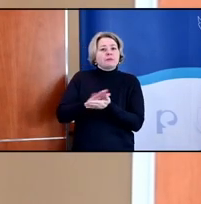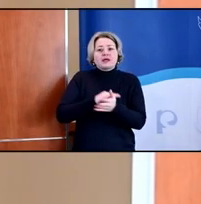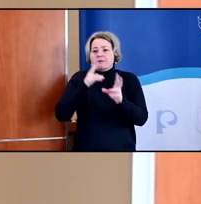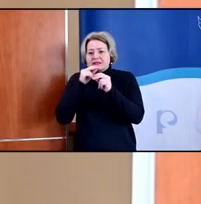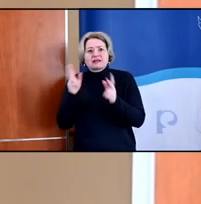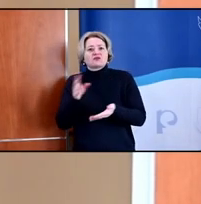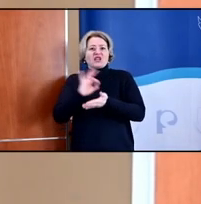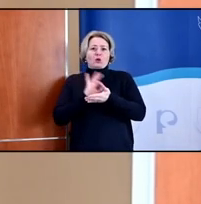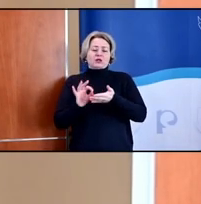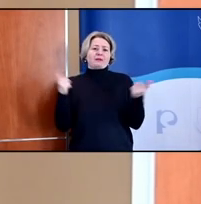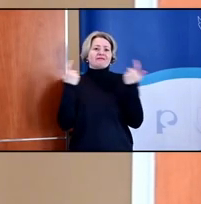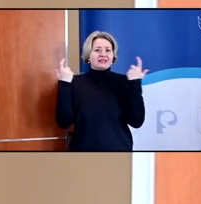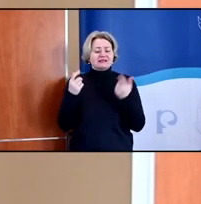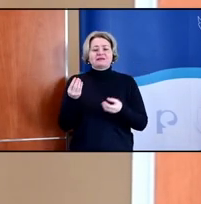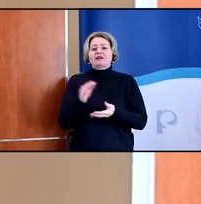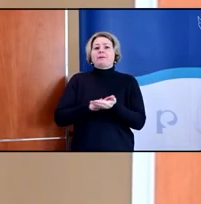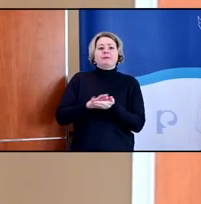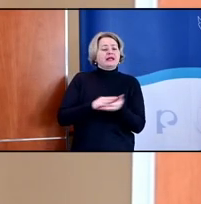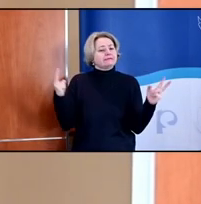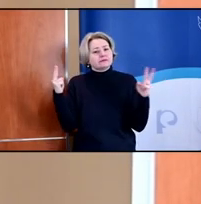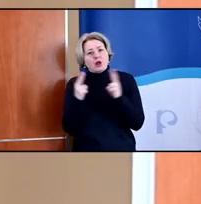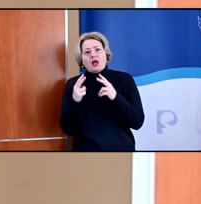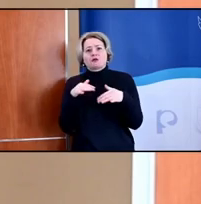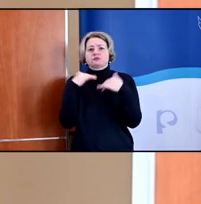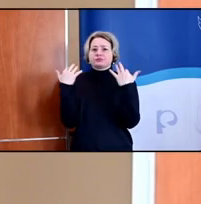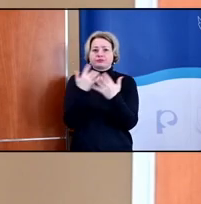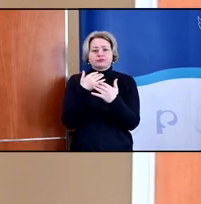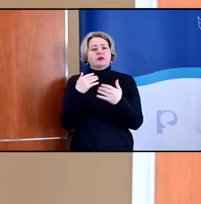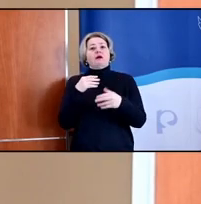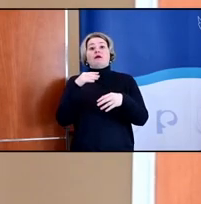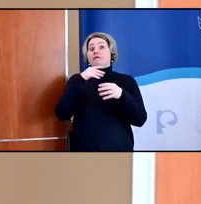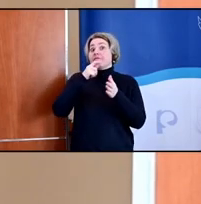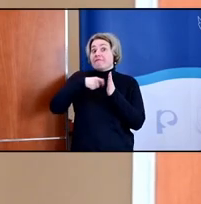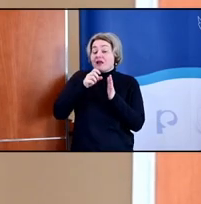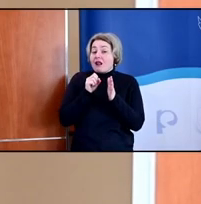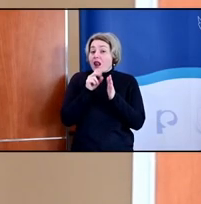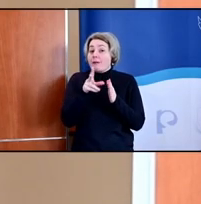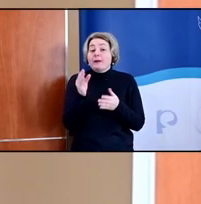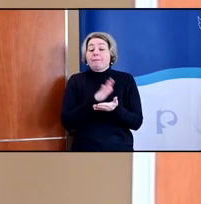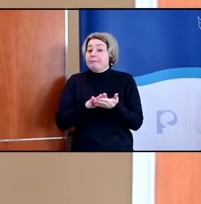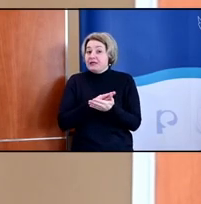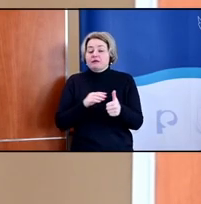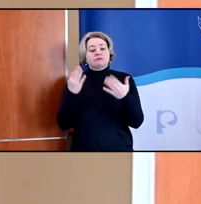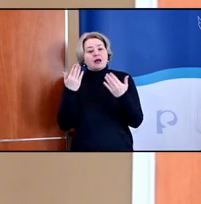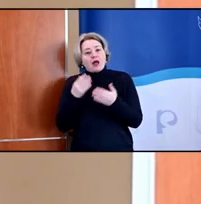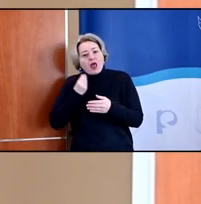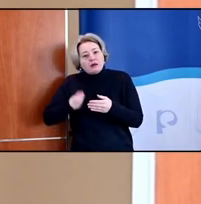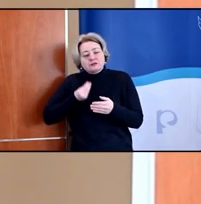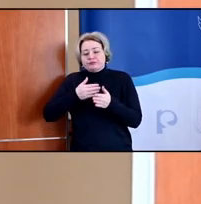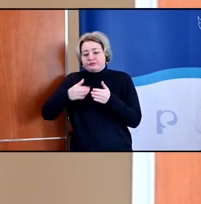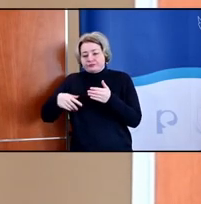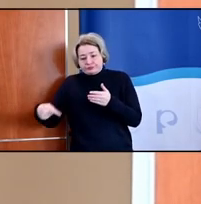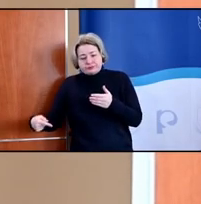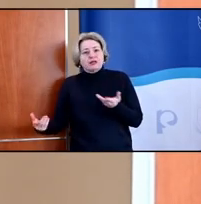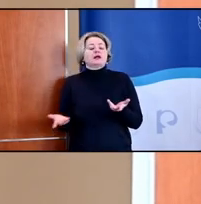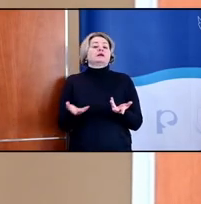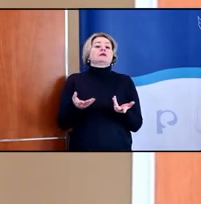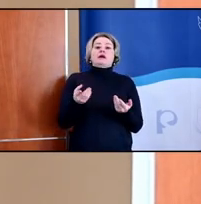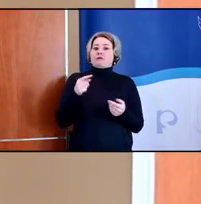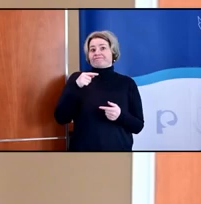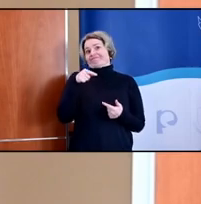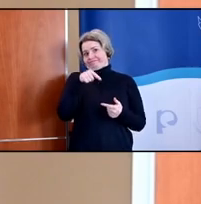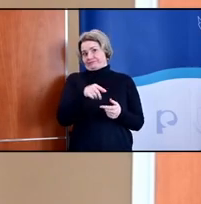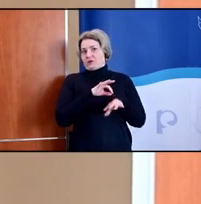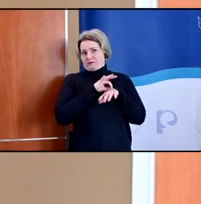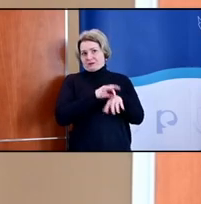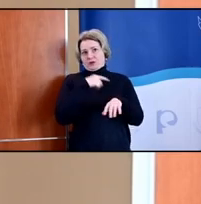fesztiválon milyen workshopok vannak filmvetítések előadások satöbbi és akkor ő elmondta hogy